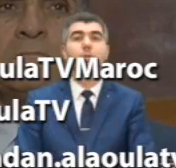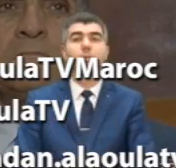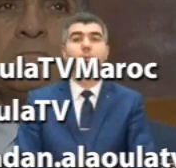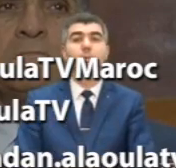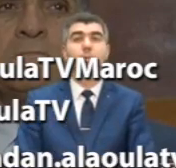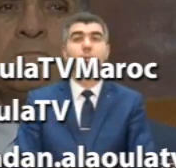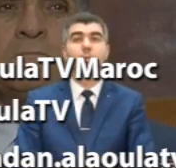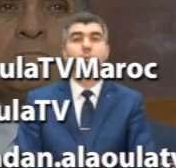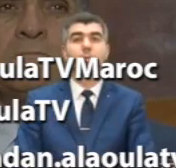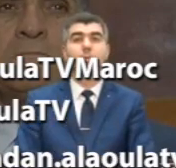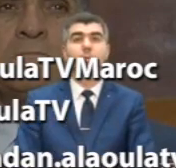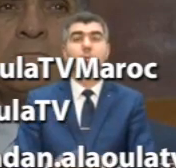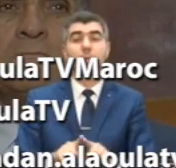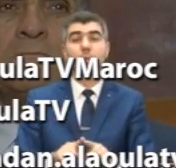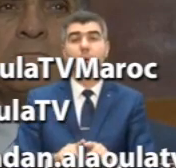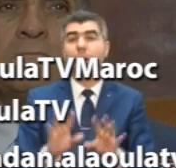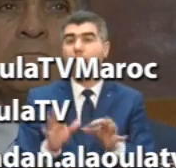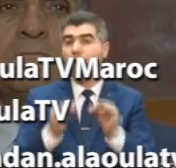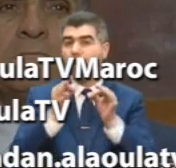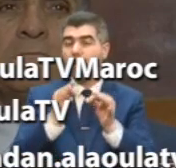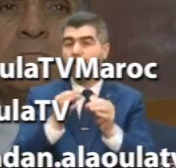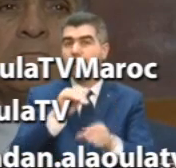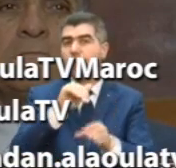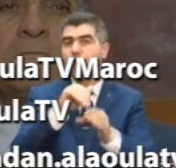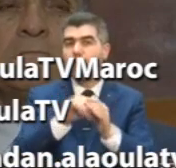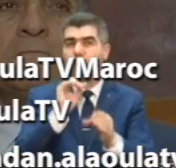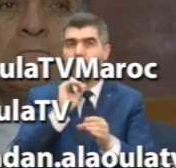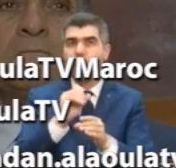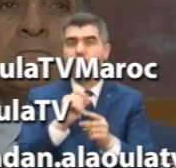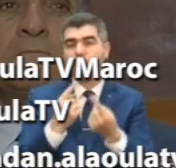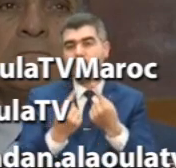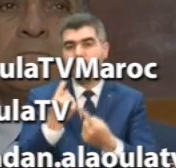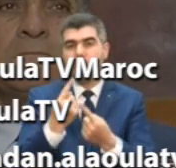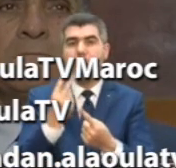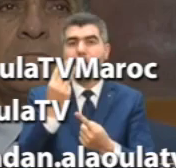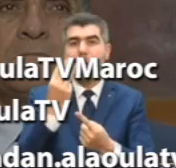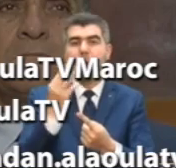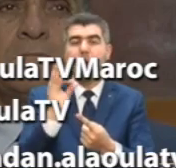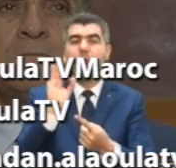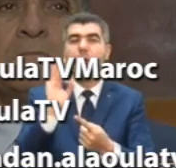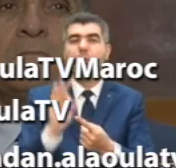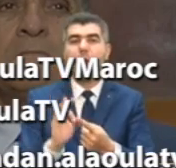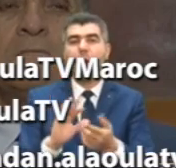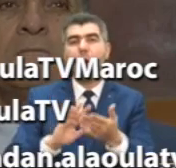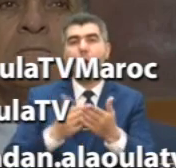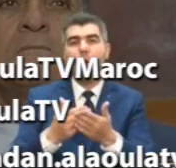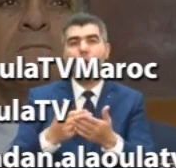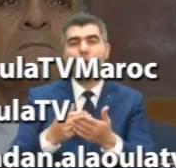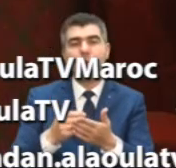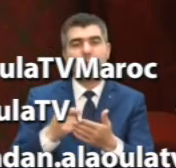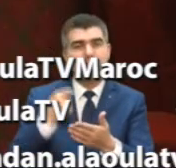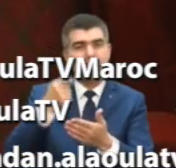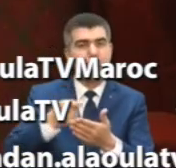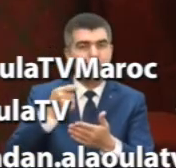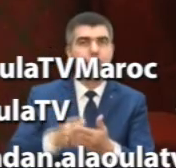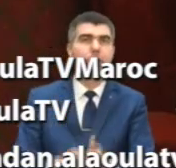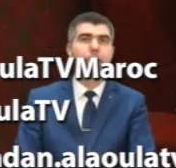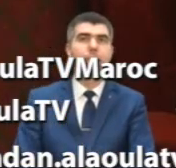السيدة الوزيرة نفقات هذا الصندوق لا تتعدى 3% من مجموع النفقات. نريد